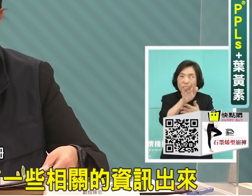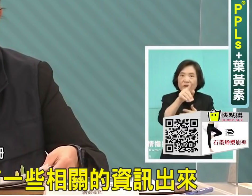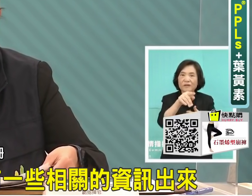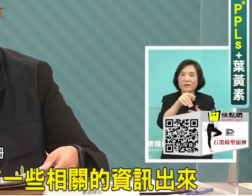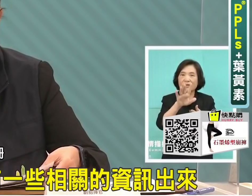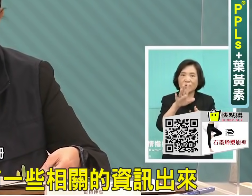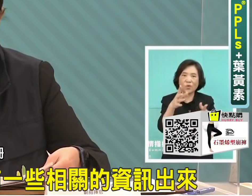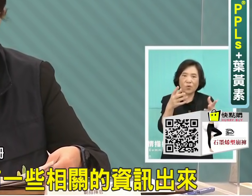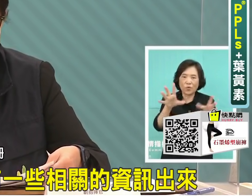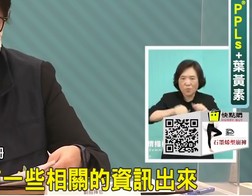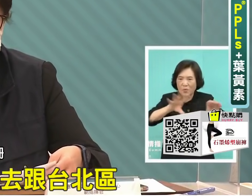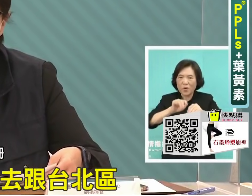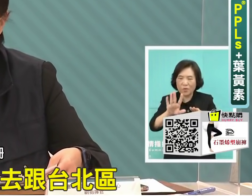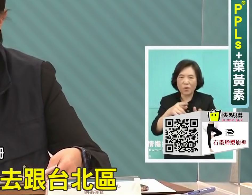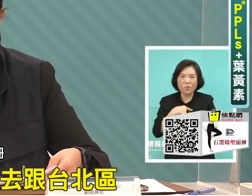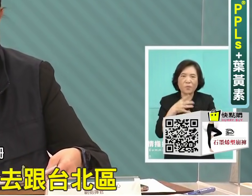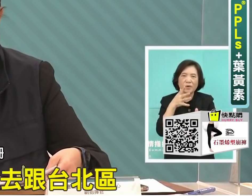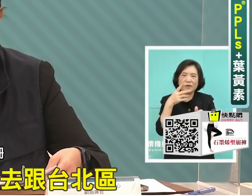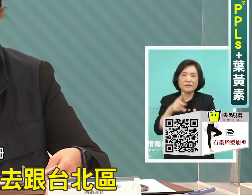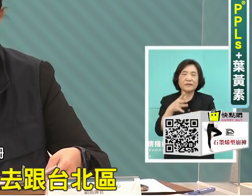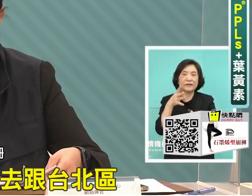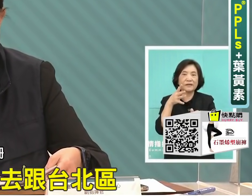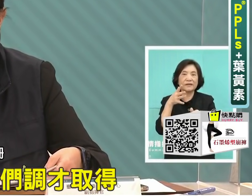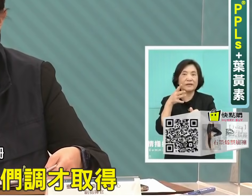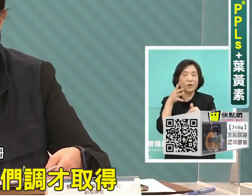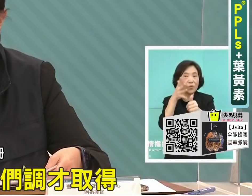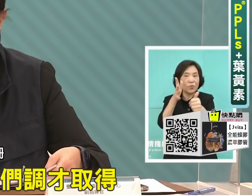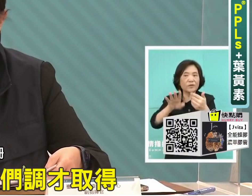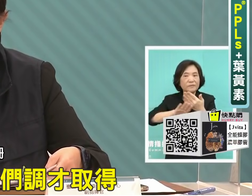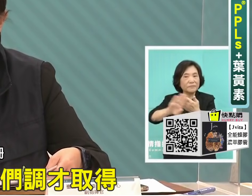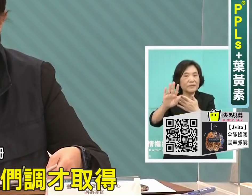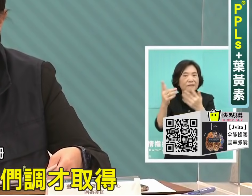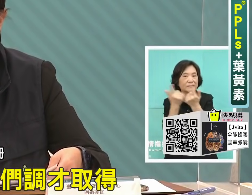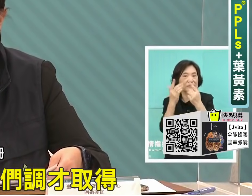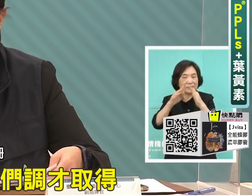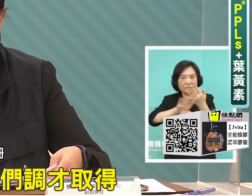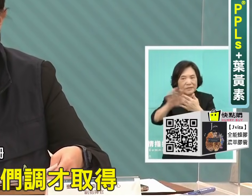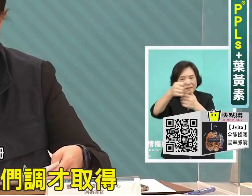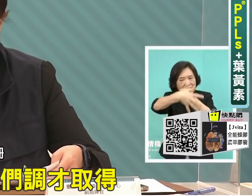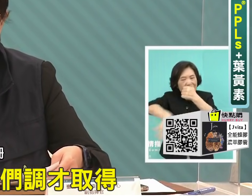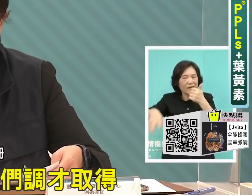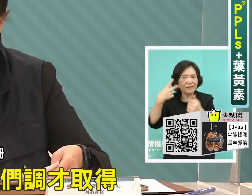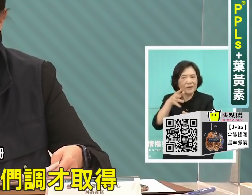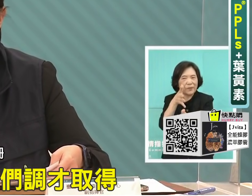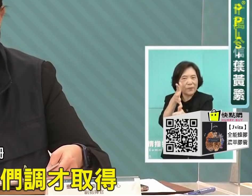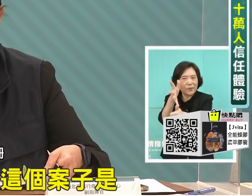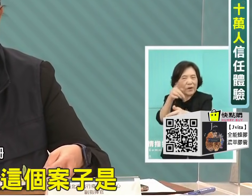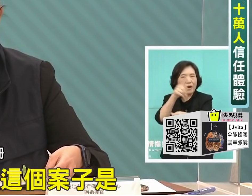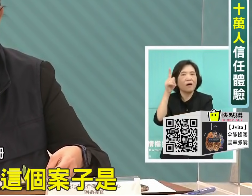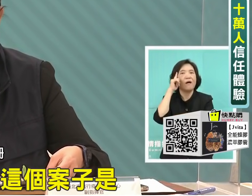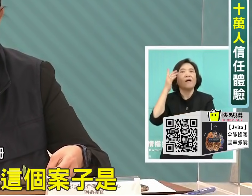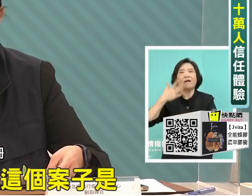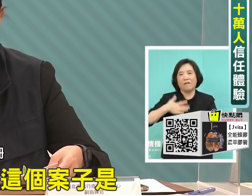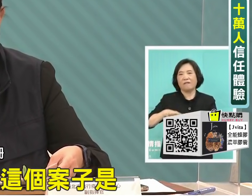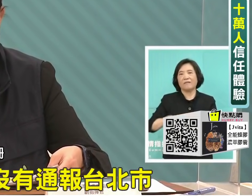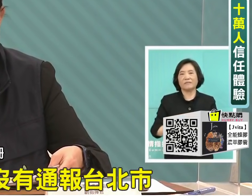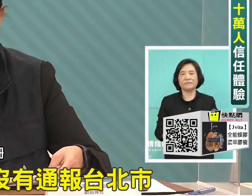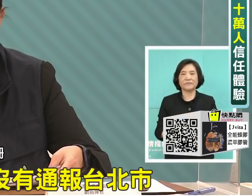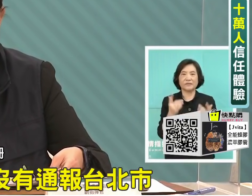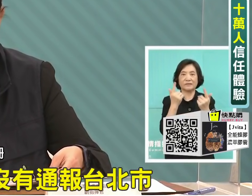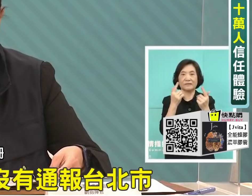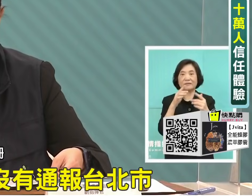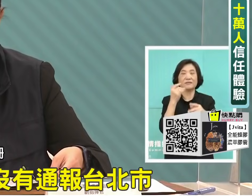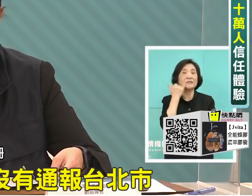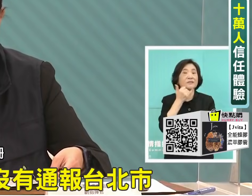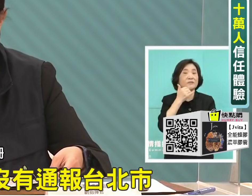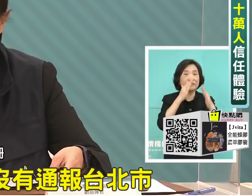些相关的资讯出来，我们去跟台北区管请他们调阅才取得，所以这个案子基隆反而是基隆市没